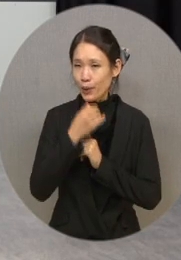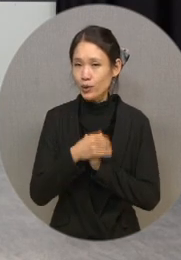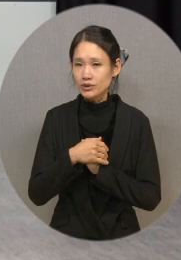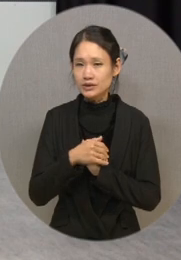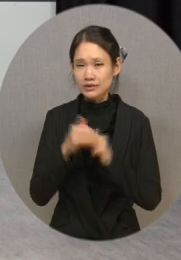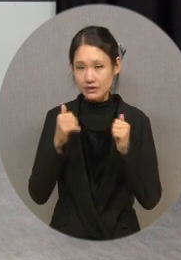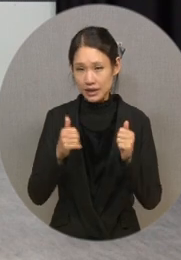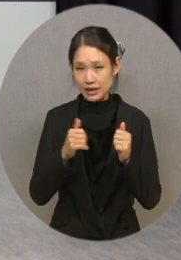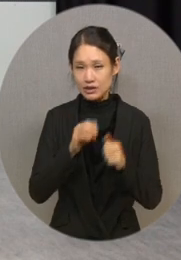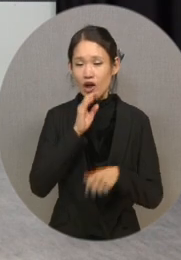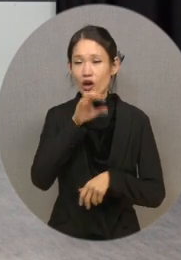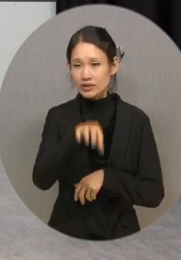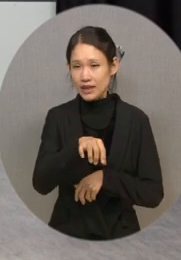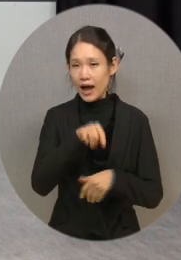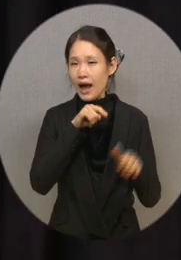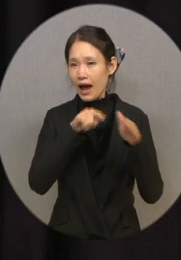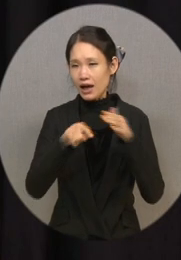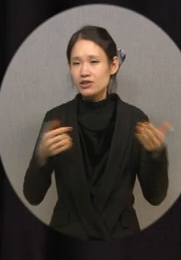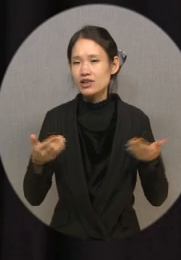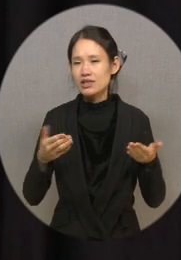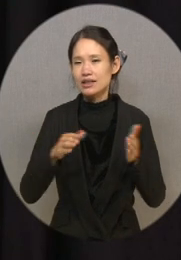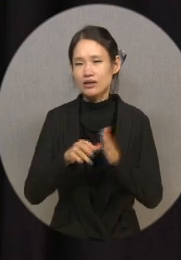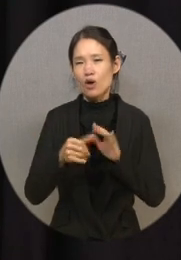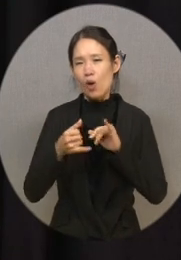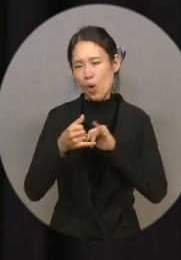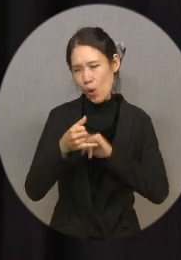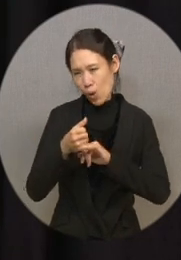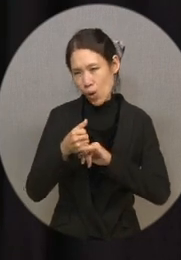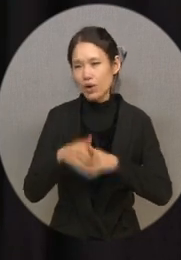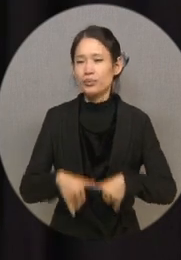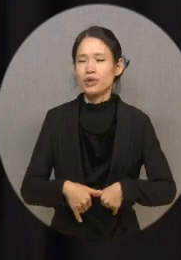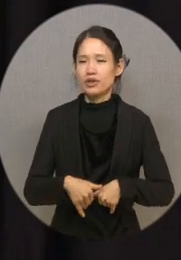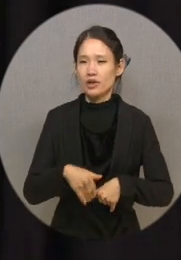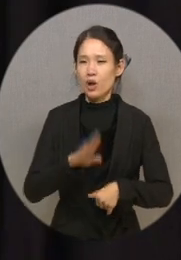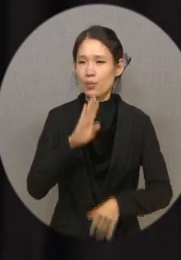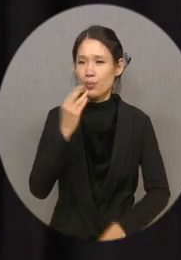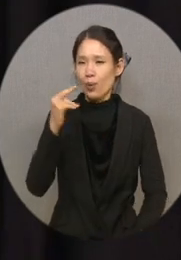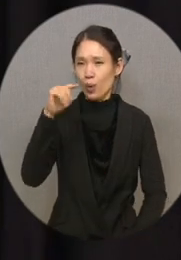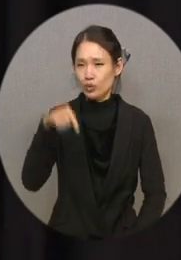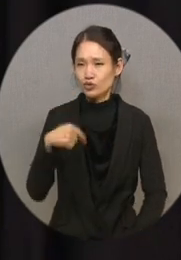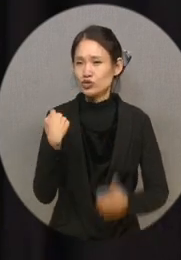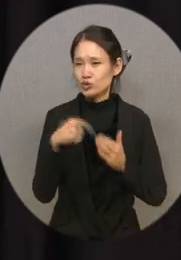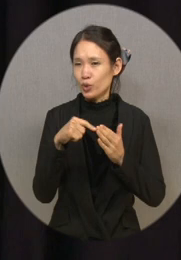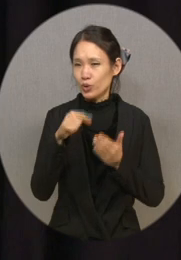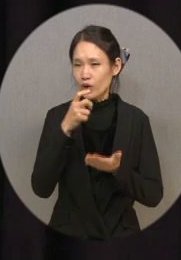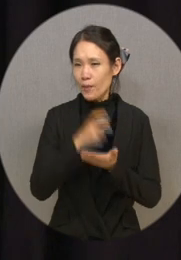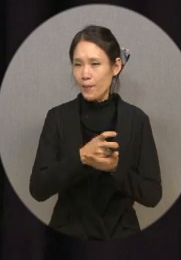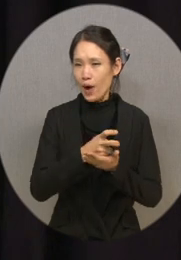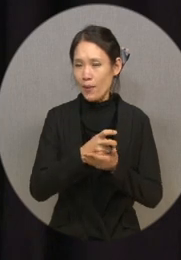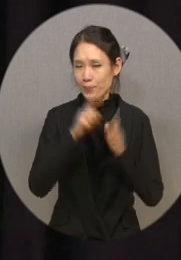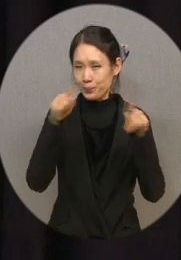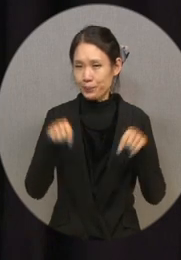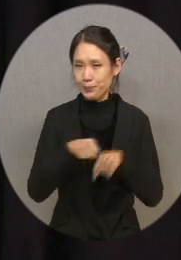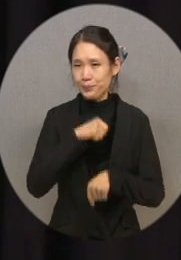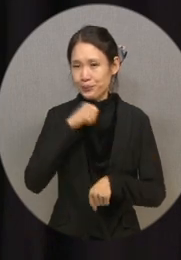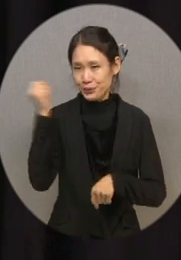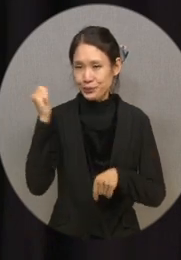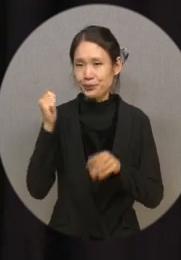사회복지사들을 이 현장에서 일할 때 꼭 필요한 보수교육 법안을 통과시켰습니다.